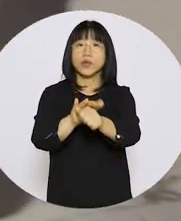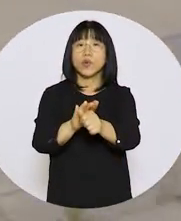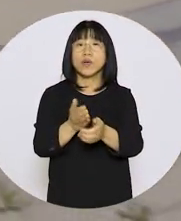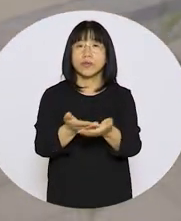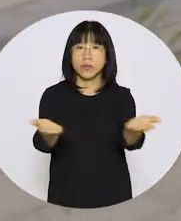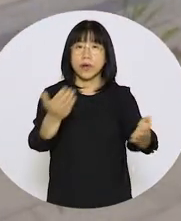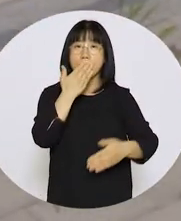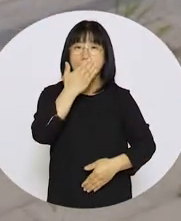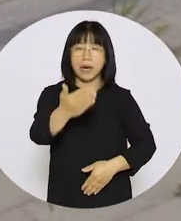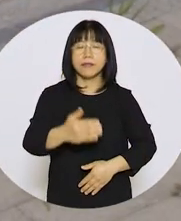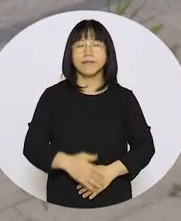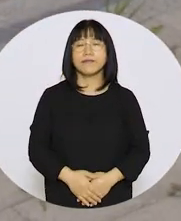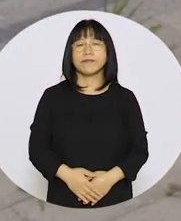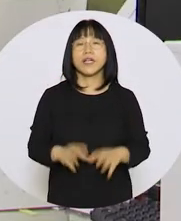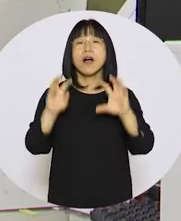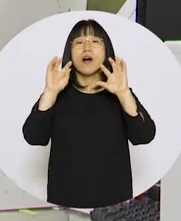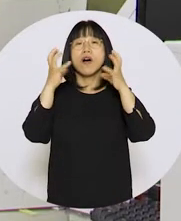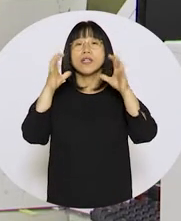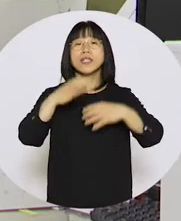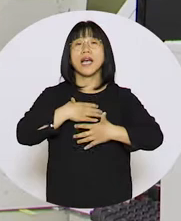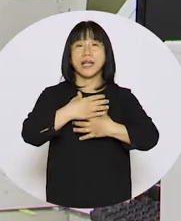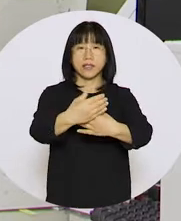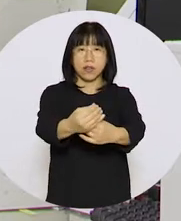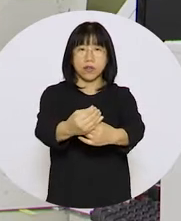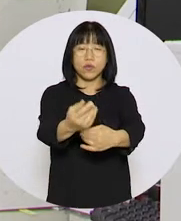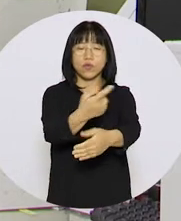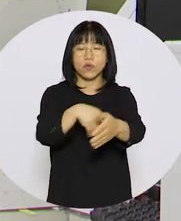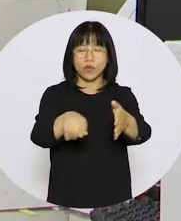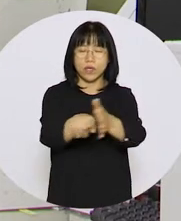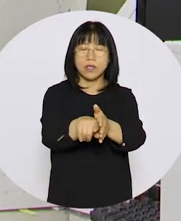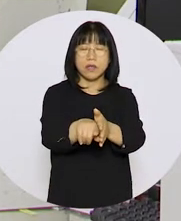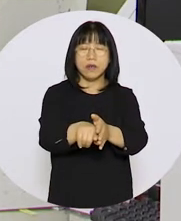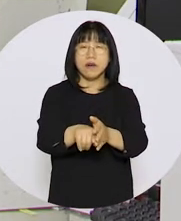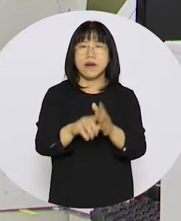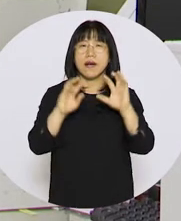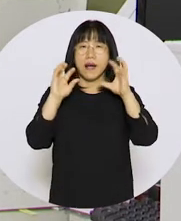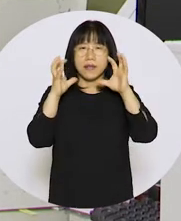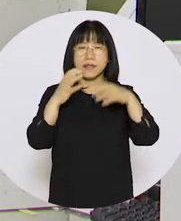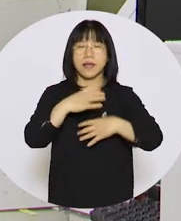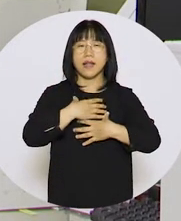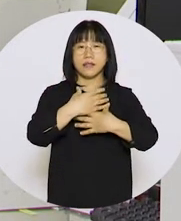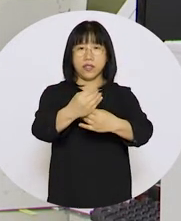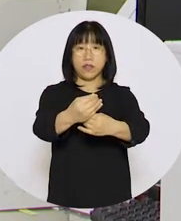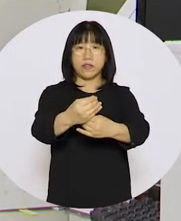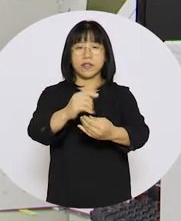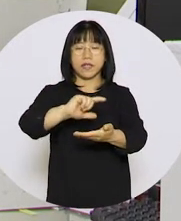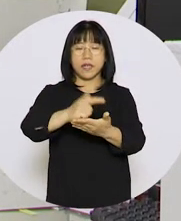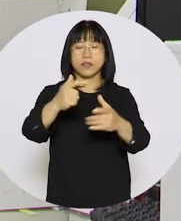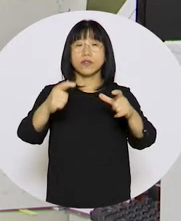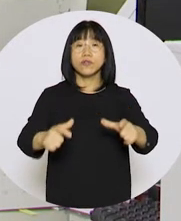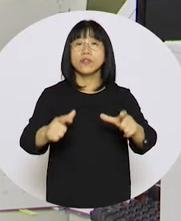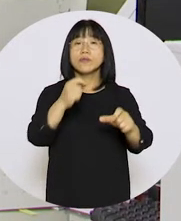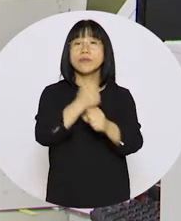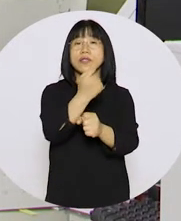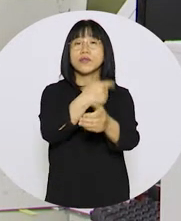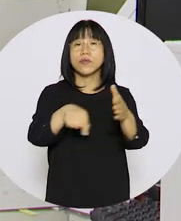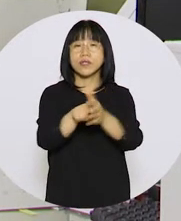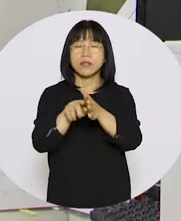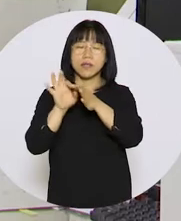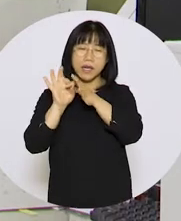도움이 되고 있습니다 어린이의 안전은 최우선에 과제인 만큼 알들이 안전한 강서구 를 만들기 위해